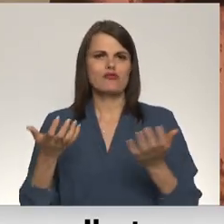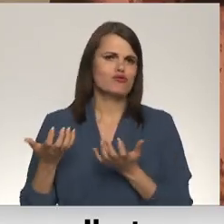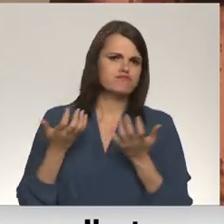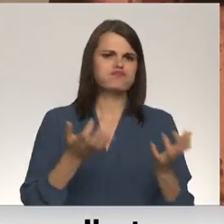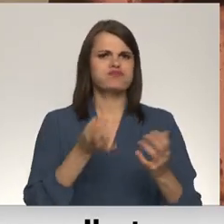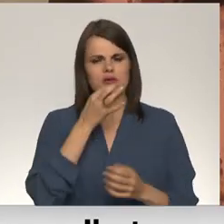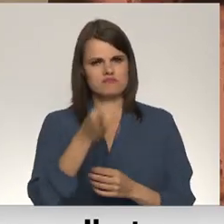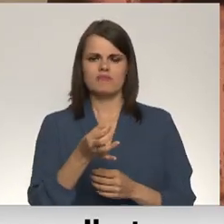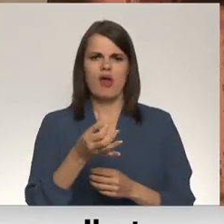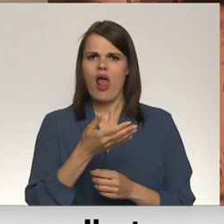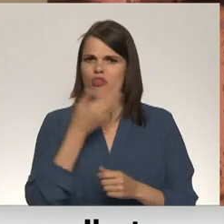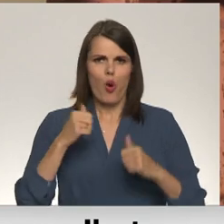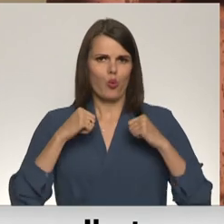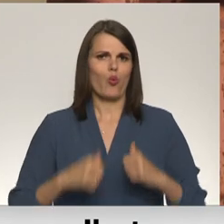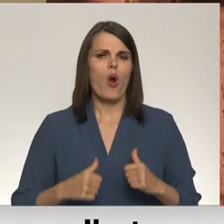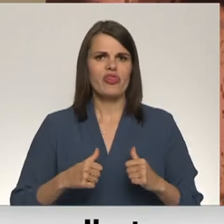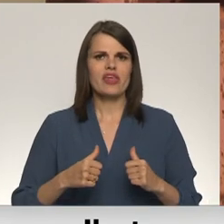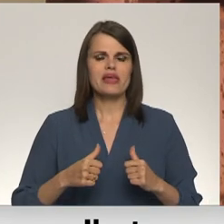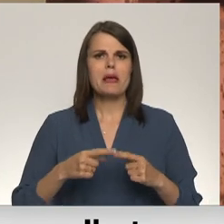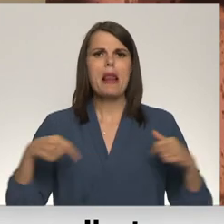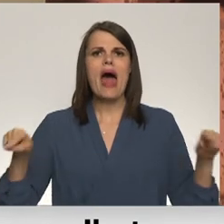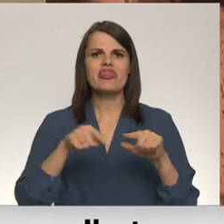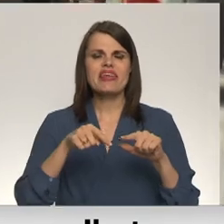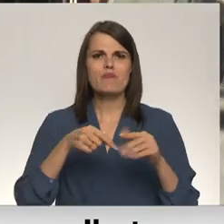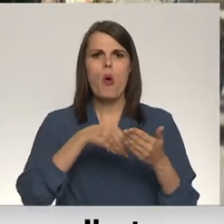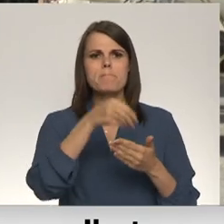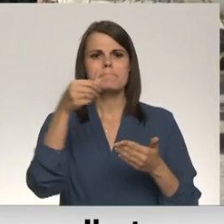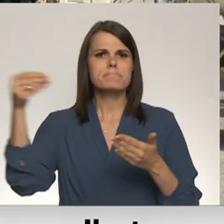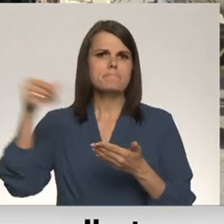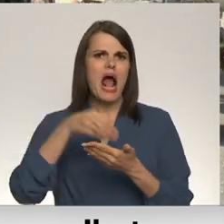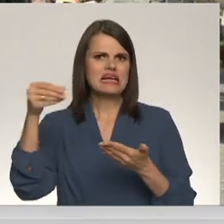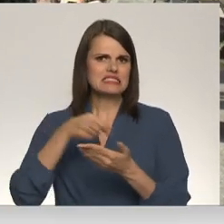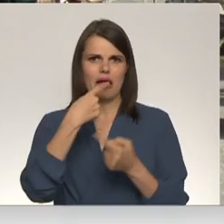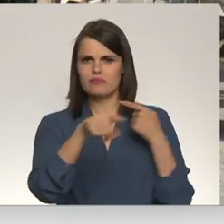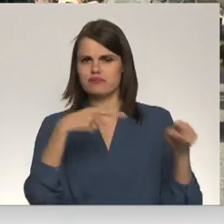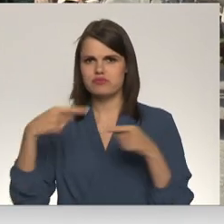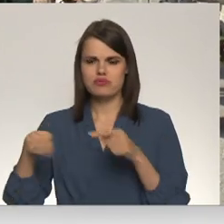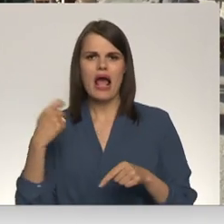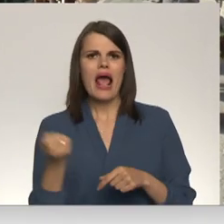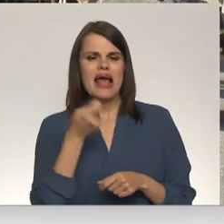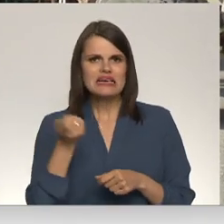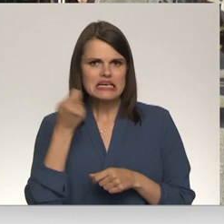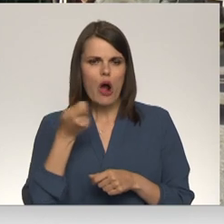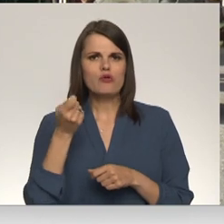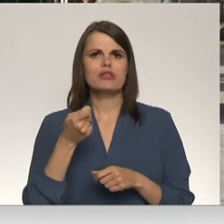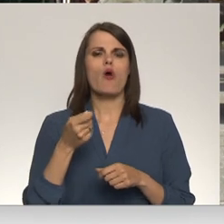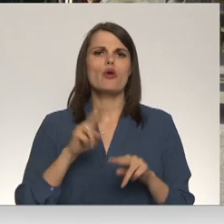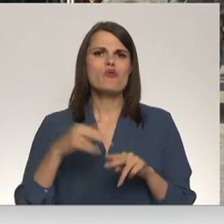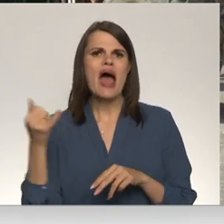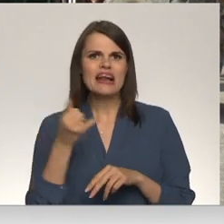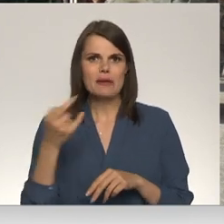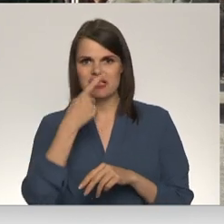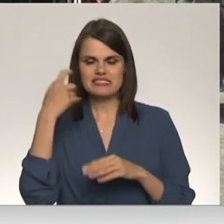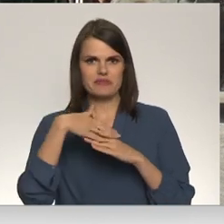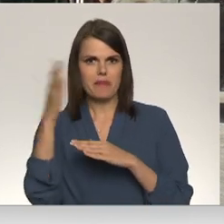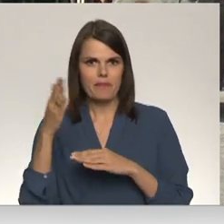par nevienlīdzīgajiem platību maksājumiem. Par graudaugiem un raps ir 100 pārējā, Eiropā ir 4,